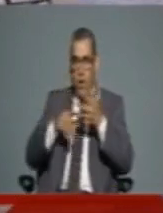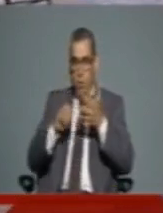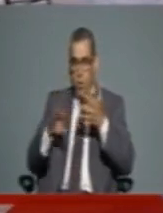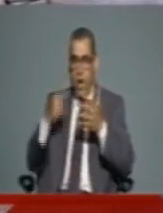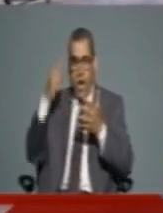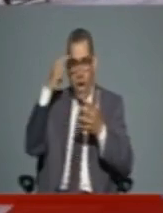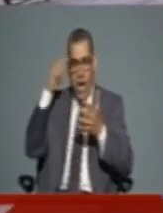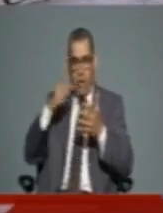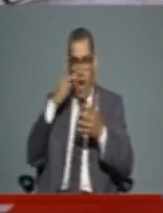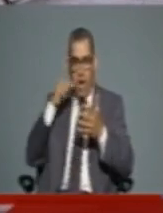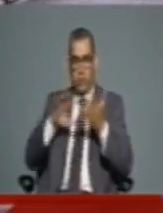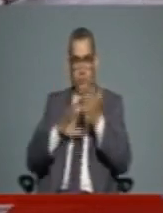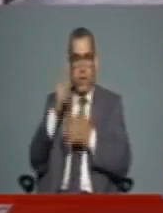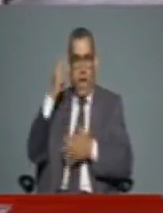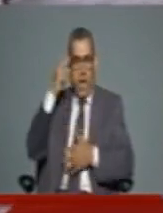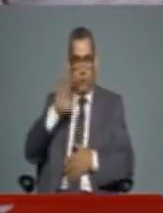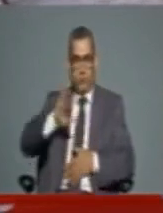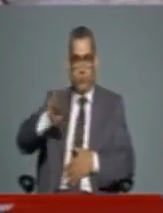مع بعض.